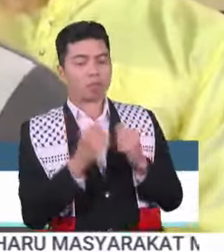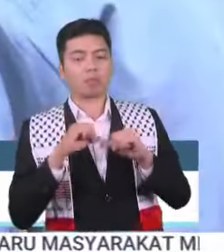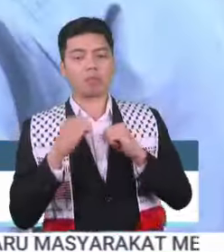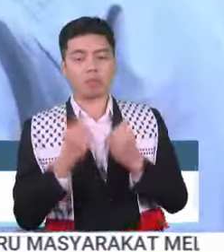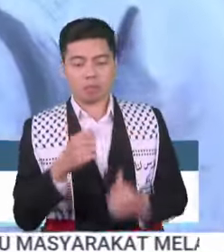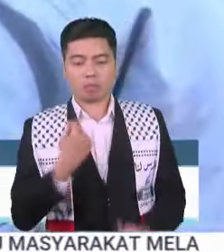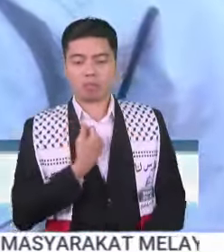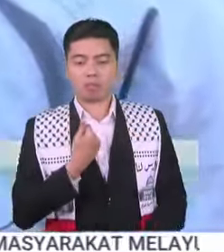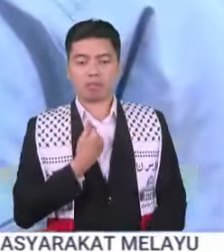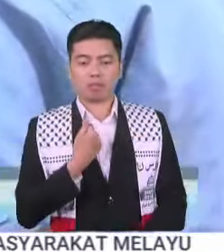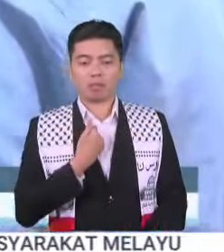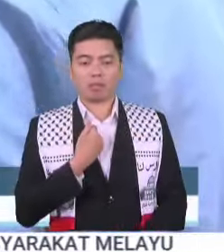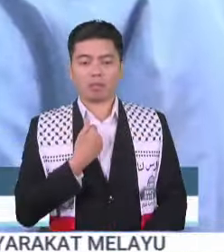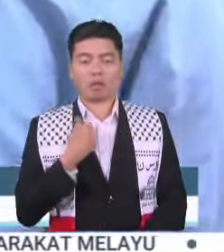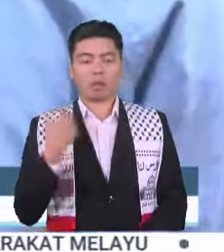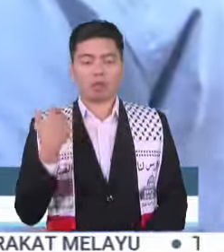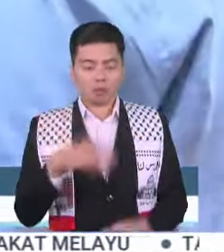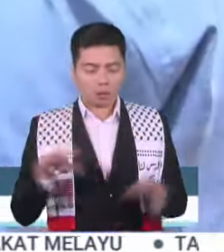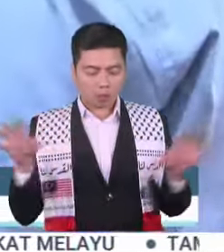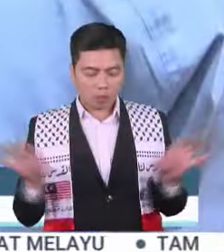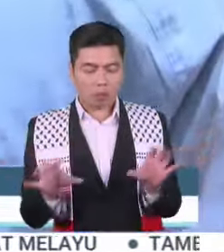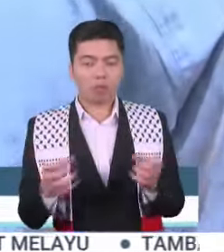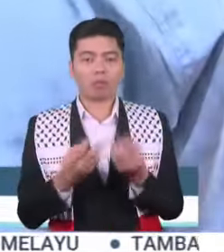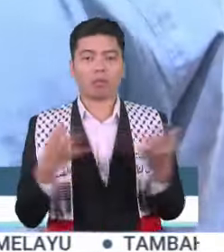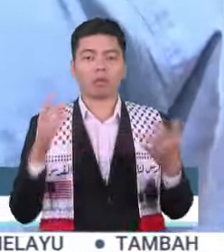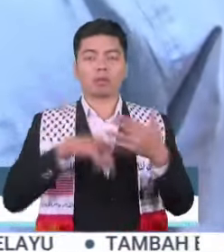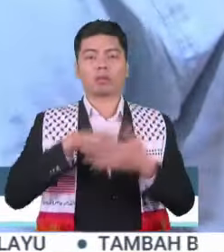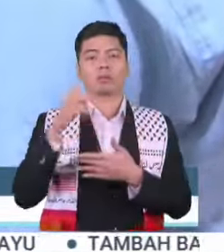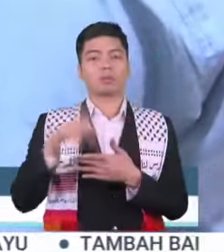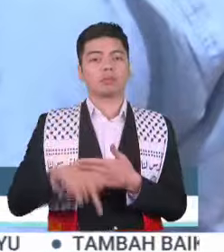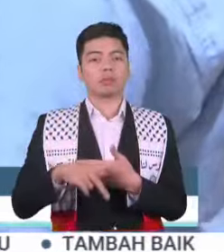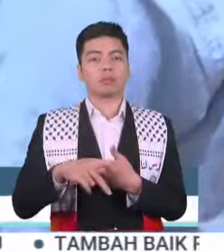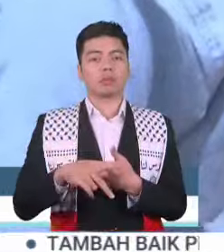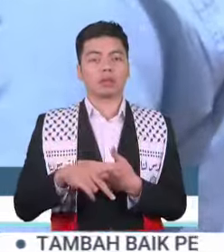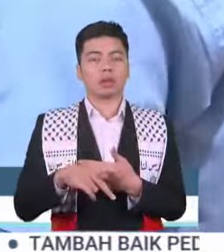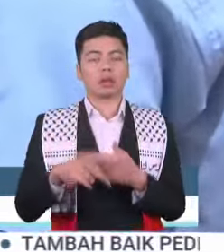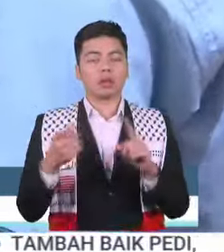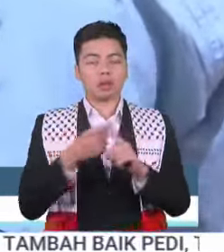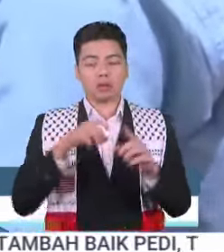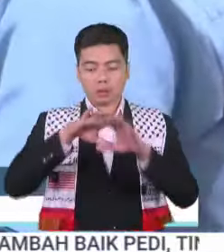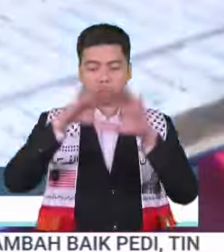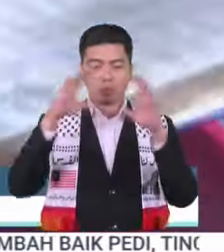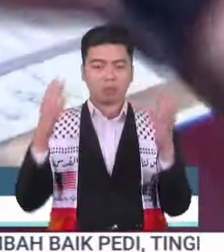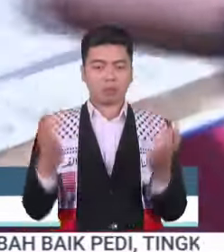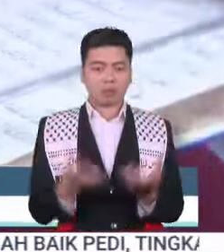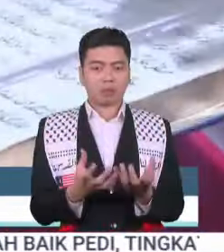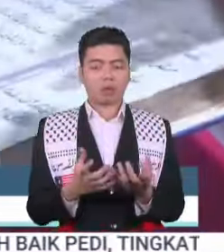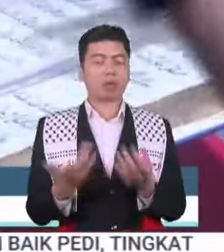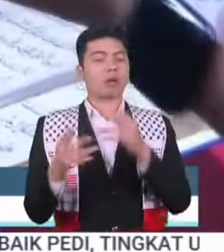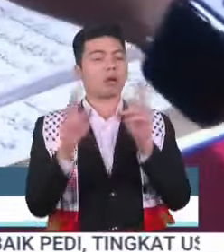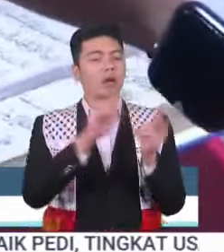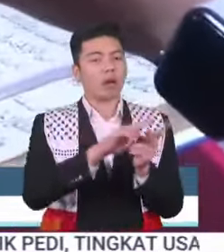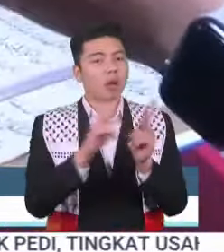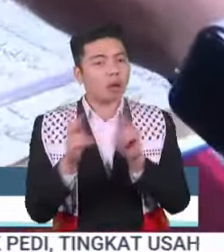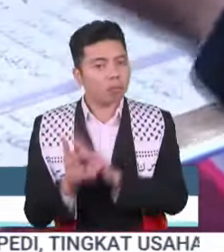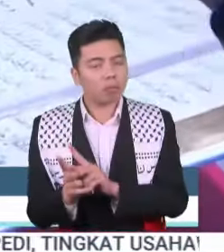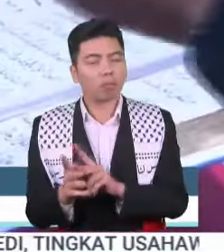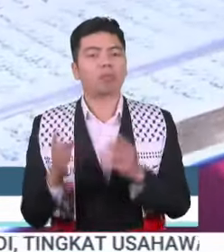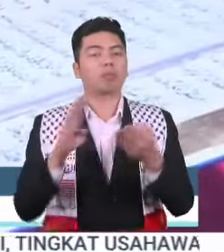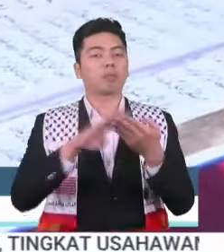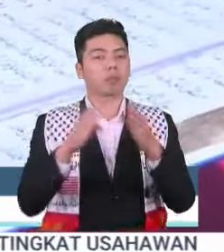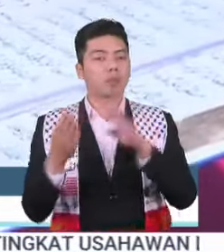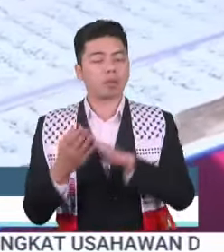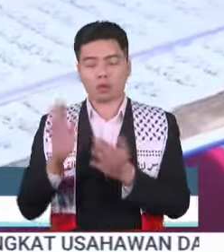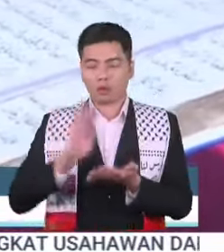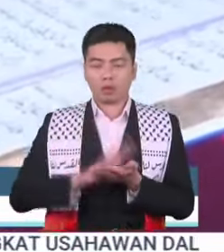sendiri, kami sebenarnya telah melakukan banyak program daripada seluruh negara, daripada desa ke bandar, daripada